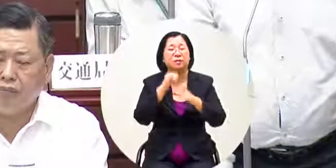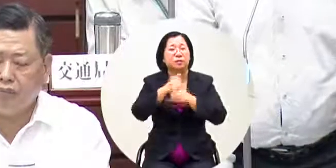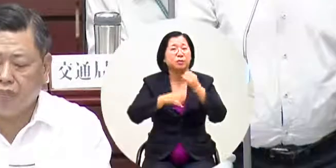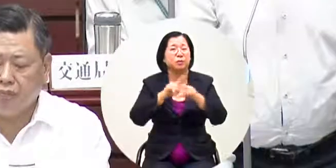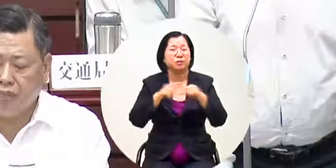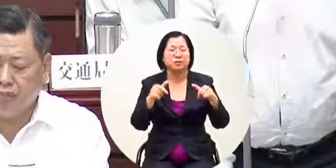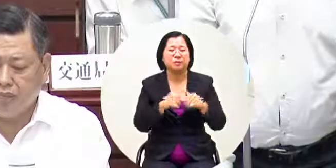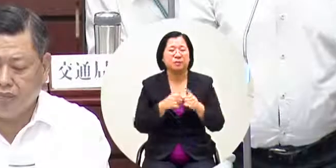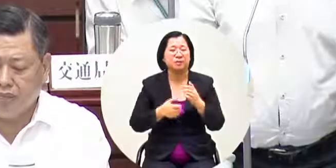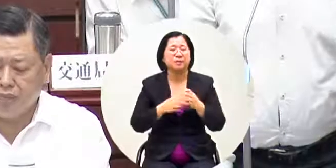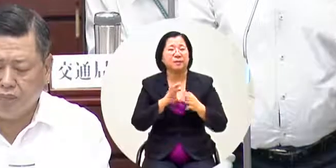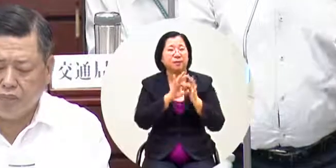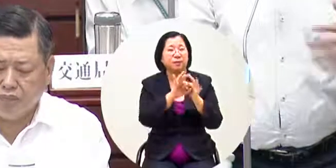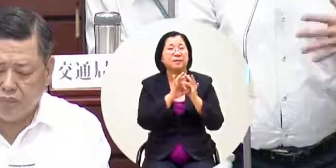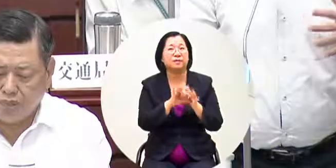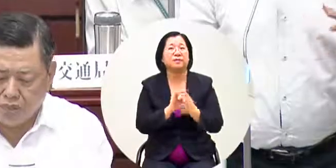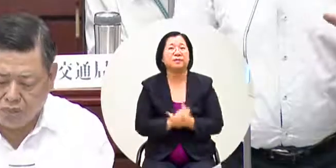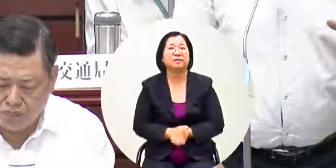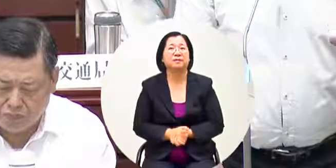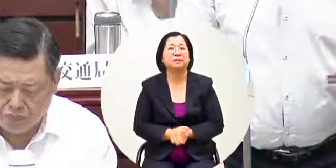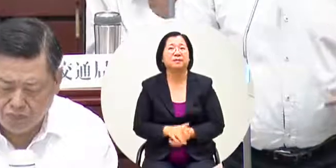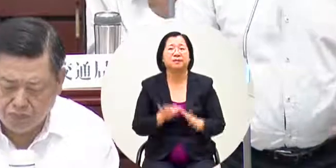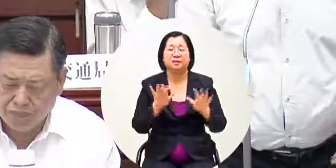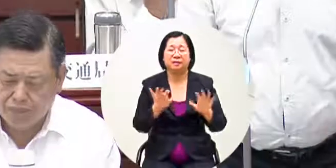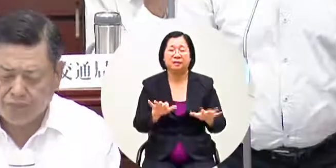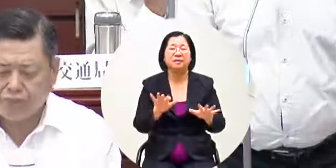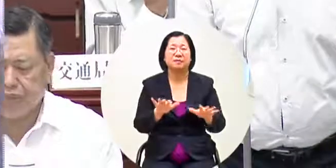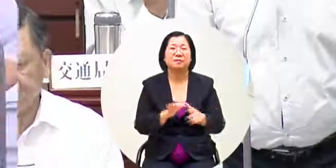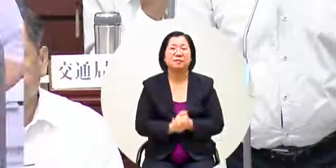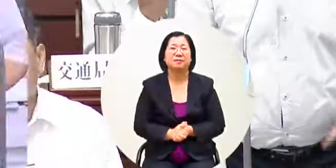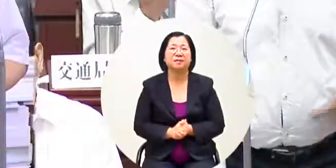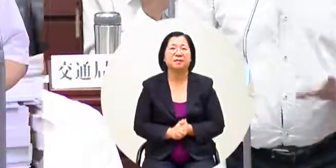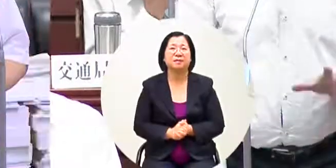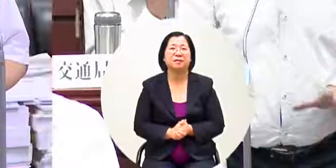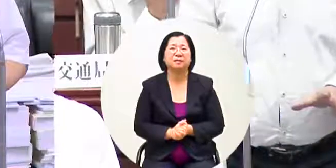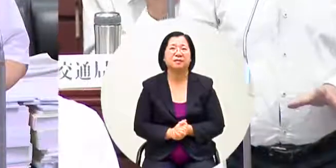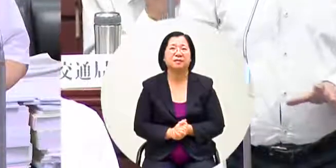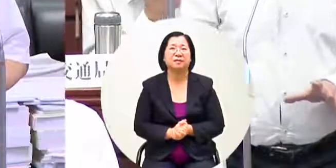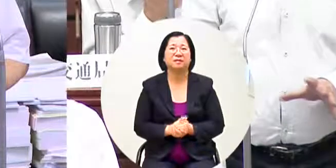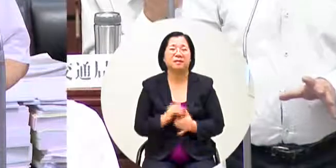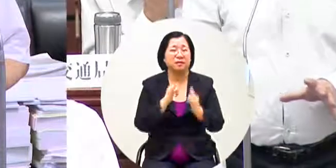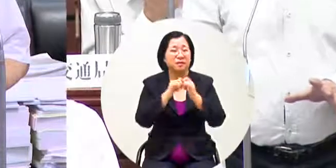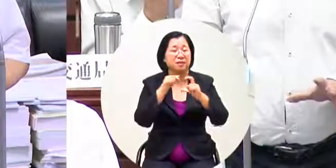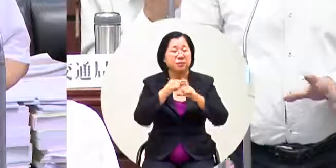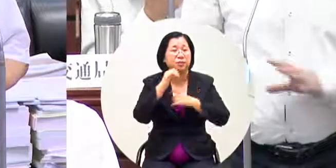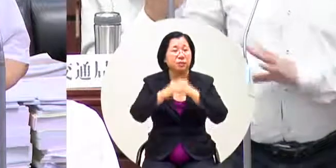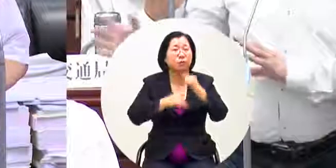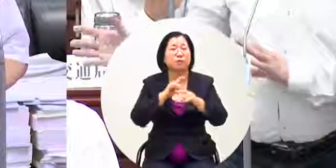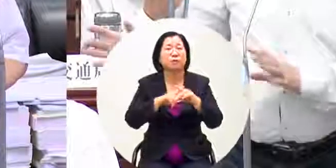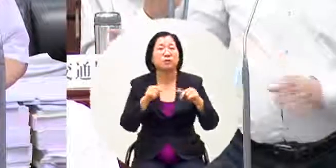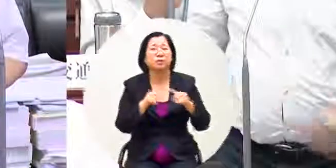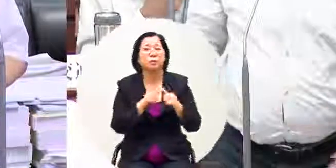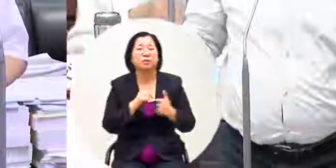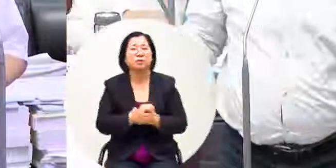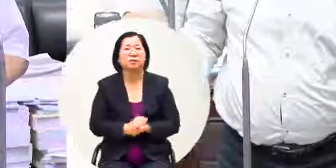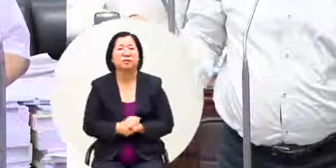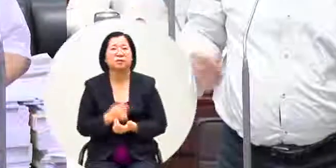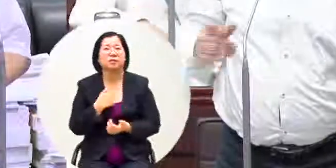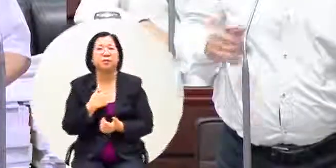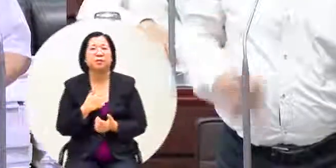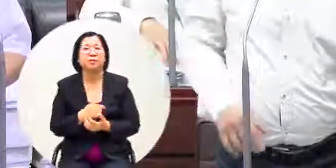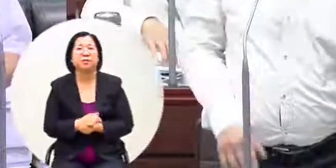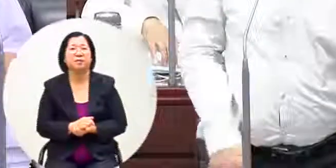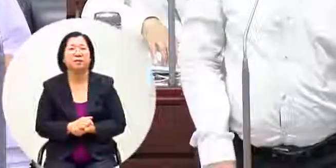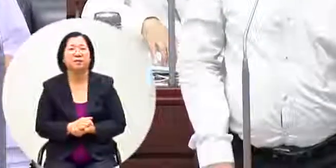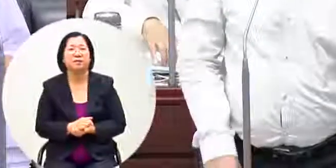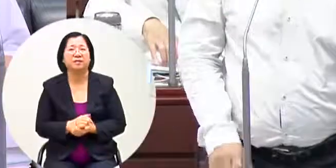咱进目前吼，因为这是社区活动中心啦，所以阮也积极吼，因为会甲社会组织有咧配合，啊，所以